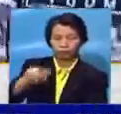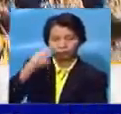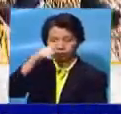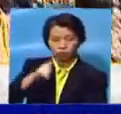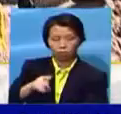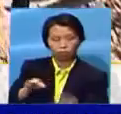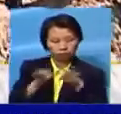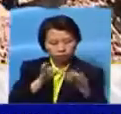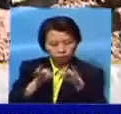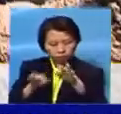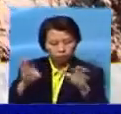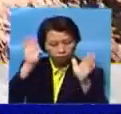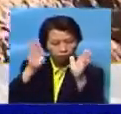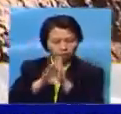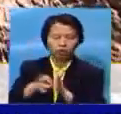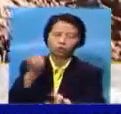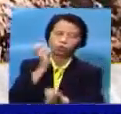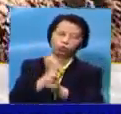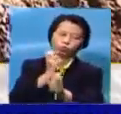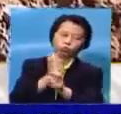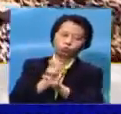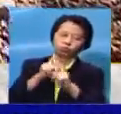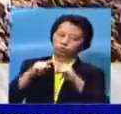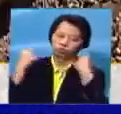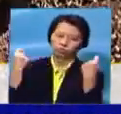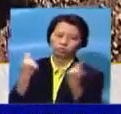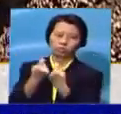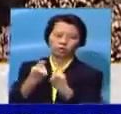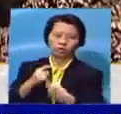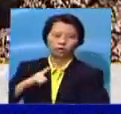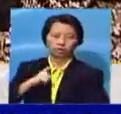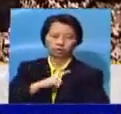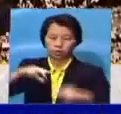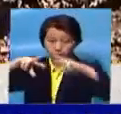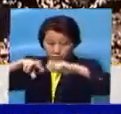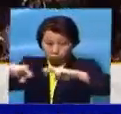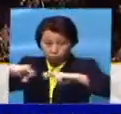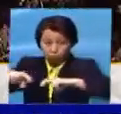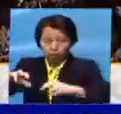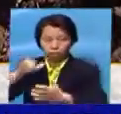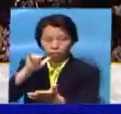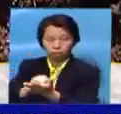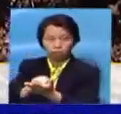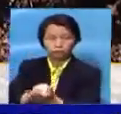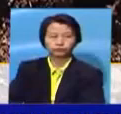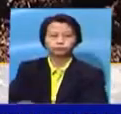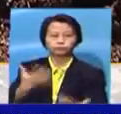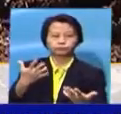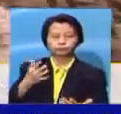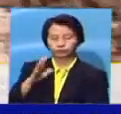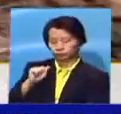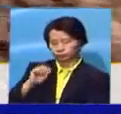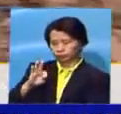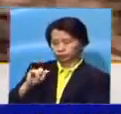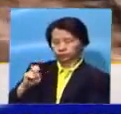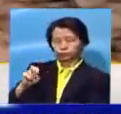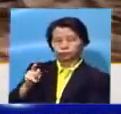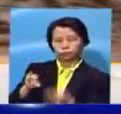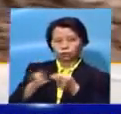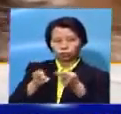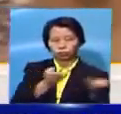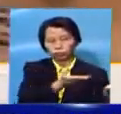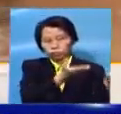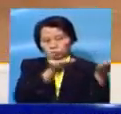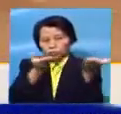gambaran sebenar kesulitan yang ditempuhi pasukan lembaga penyiasat nahas menurut Datuk Seri Fendi usaha membawa masuk